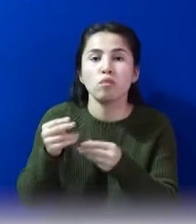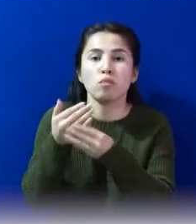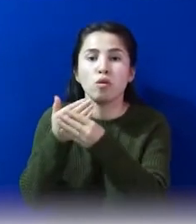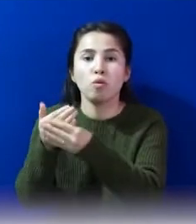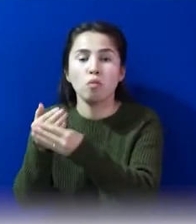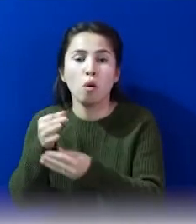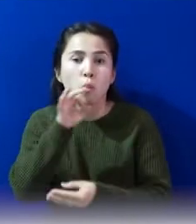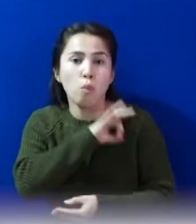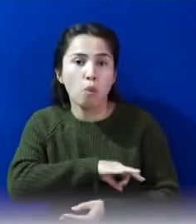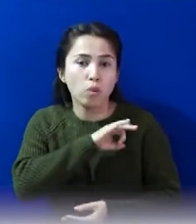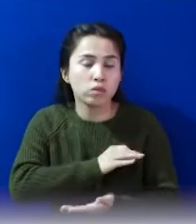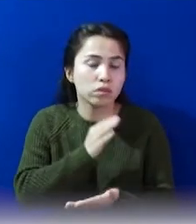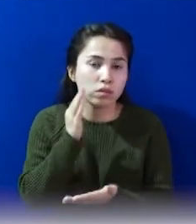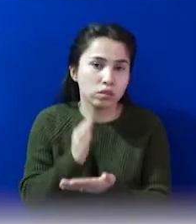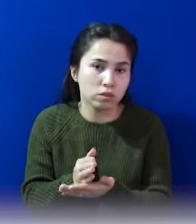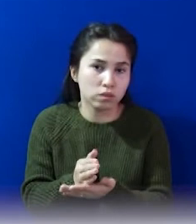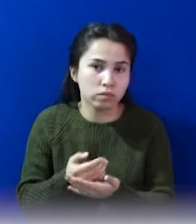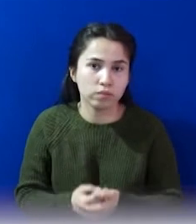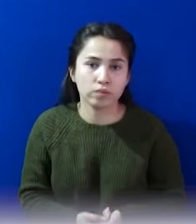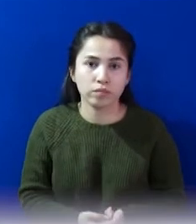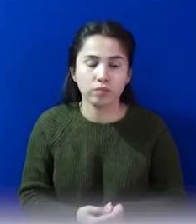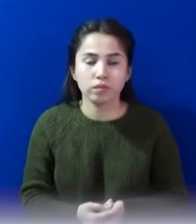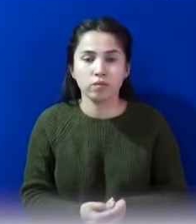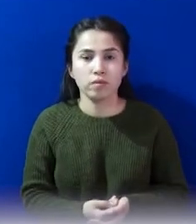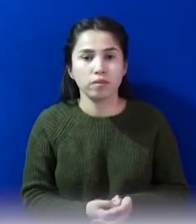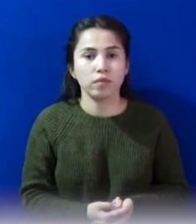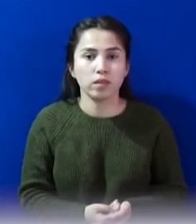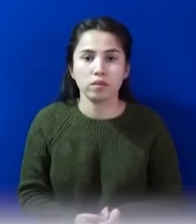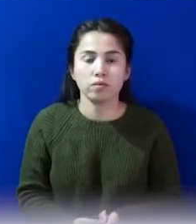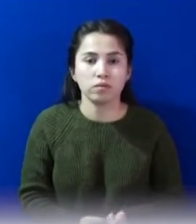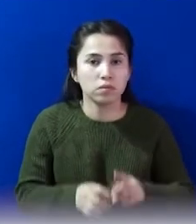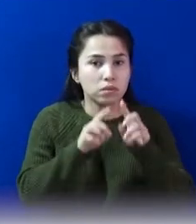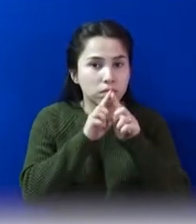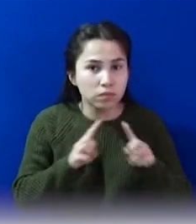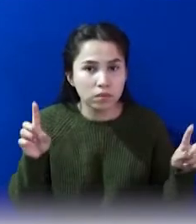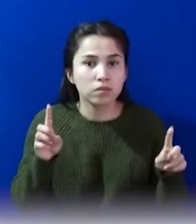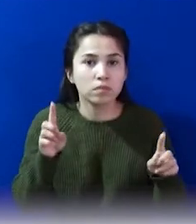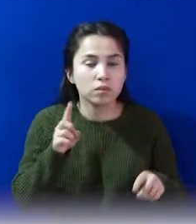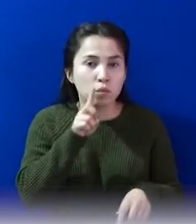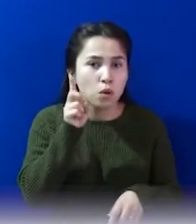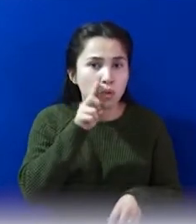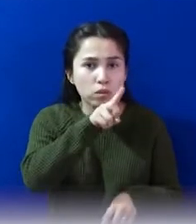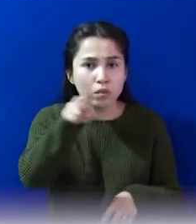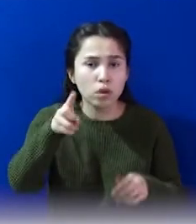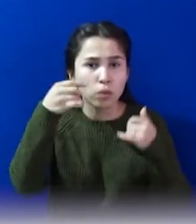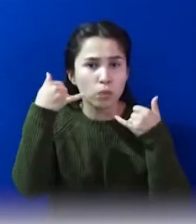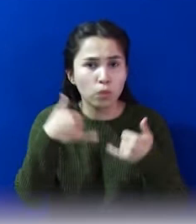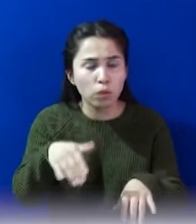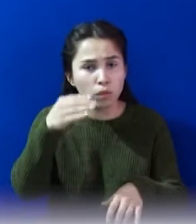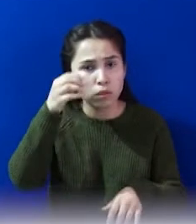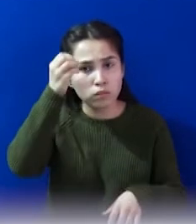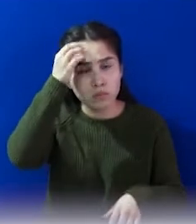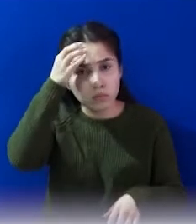не может урегулировать поток пассажиров в общественном транспорте. Однако за несколько дней ее эксплуатации было выявлено